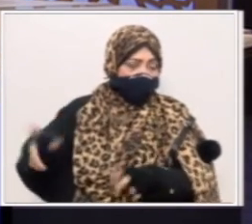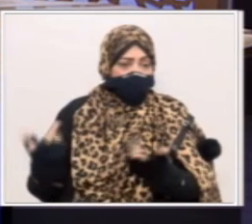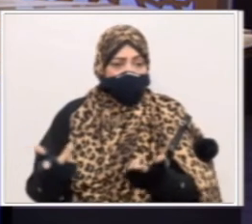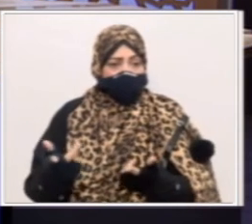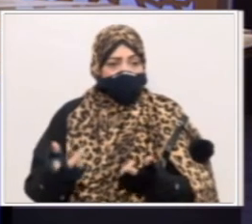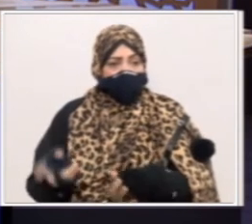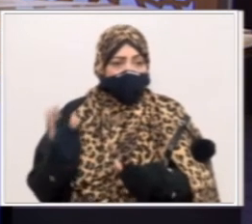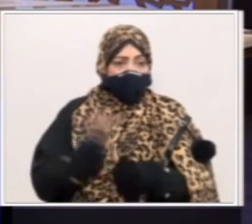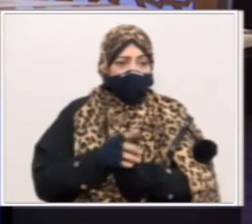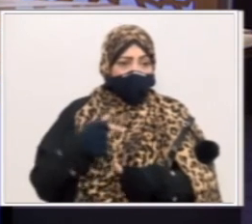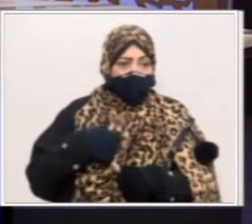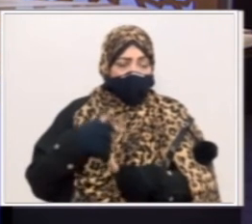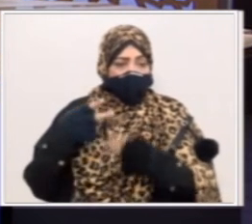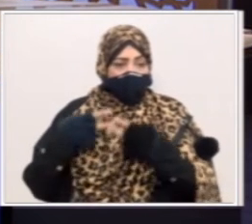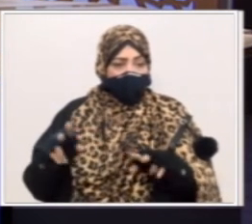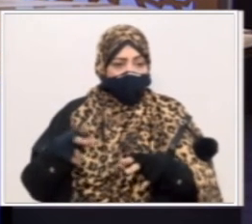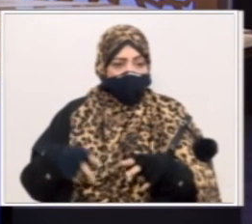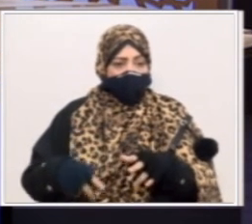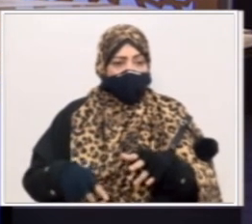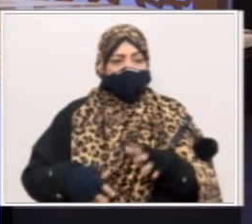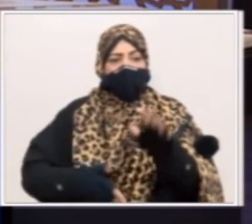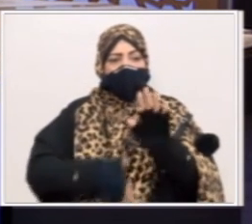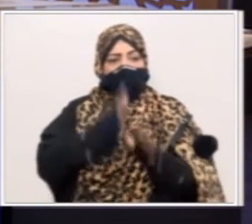لمكان غير إقامة الزوج؟